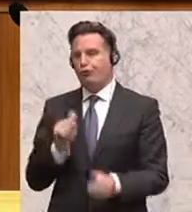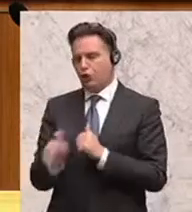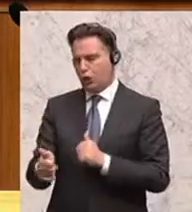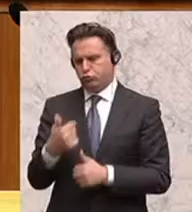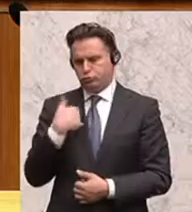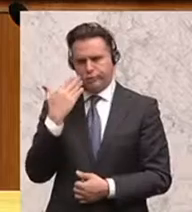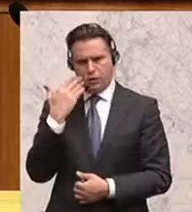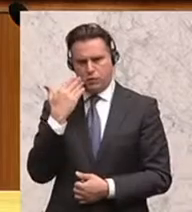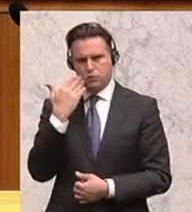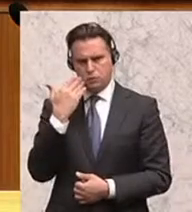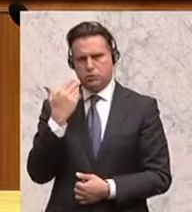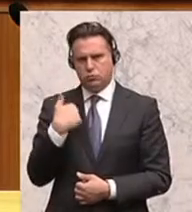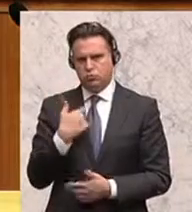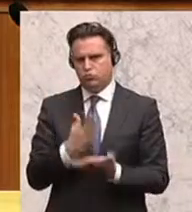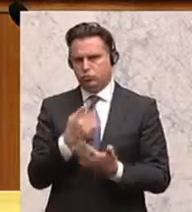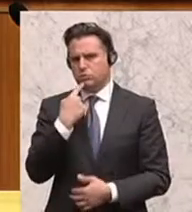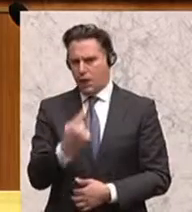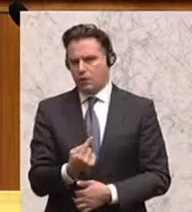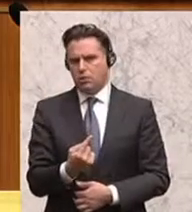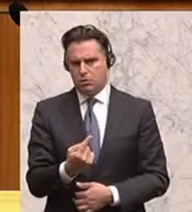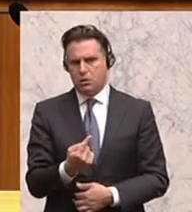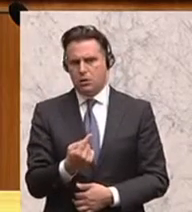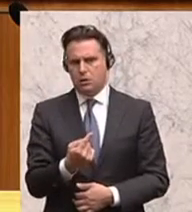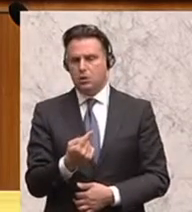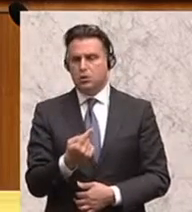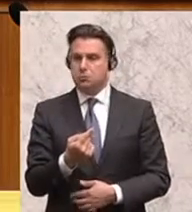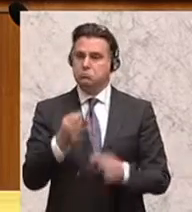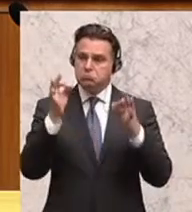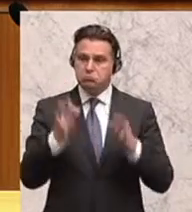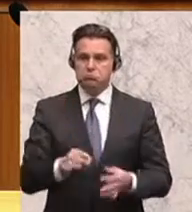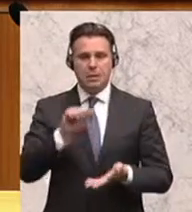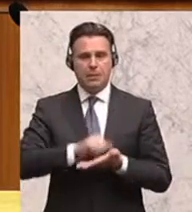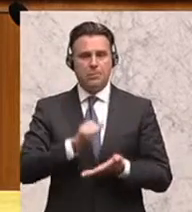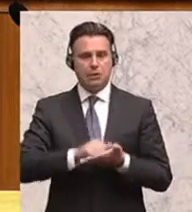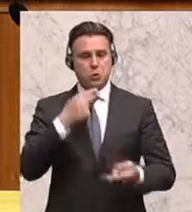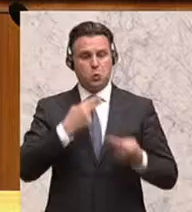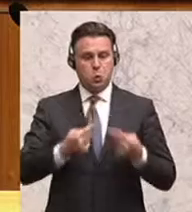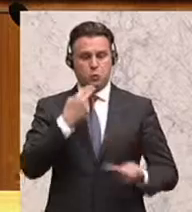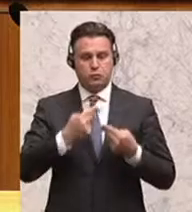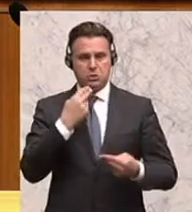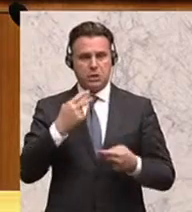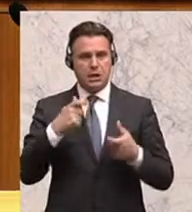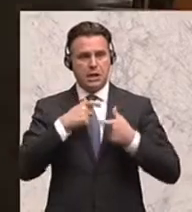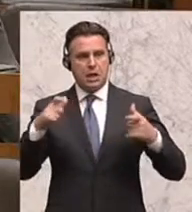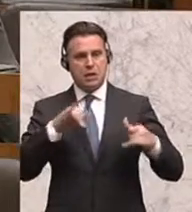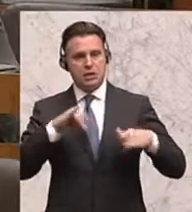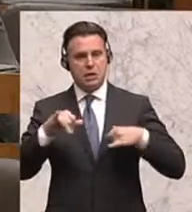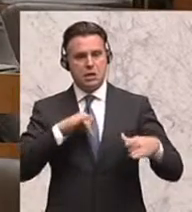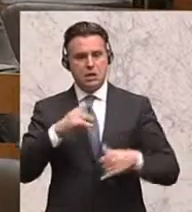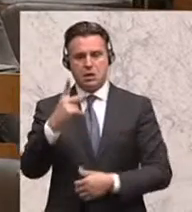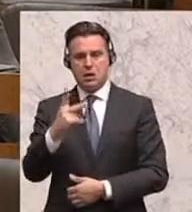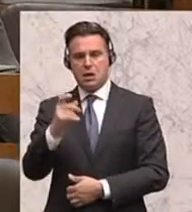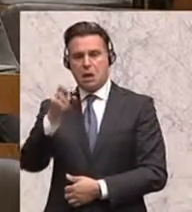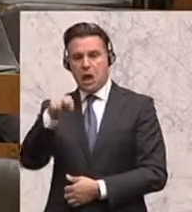und nur über auch noch so gut inszenierte pressekonferenzen von general projekte kern nicht